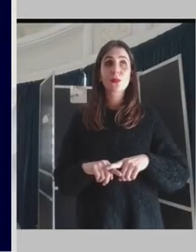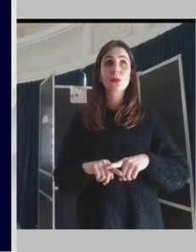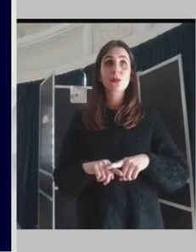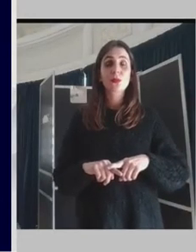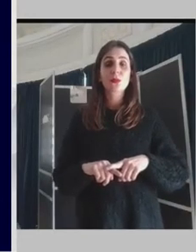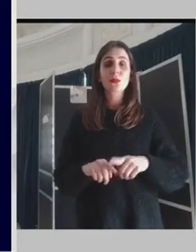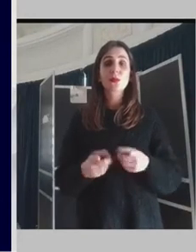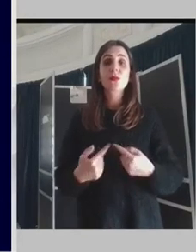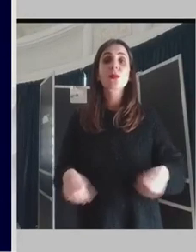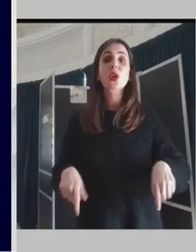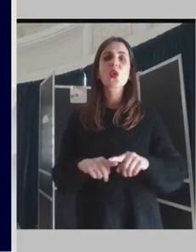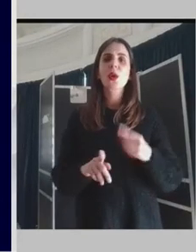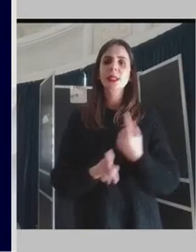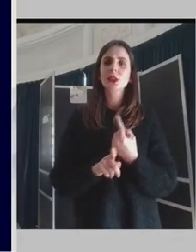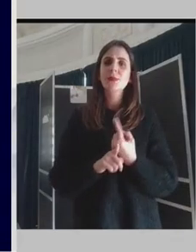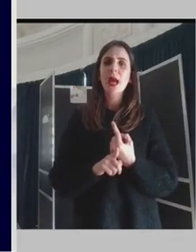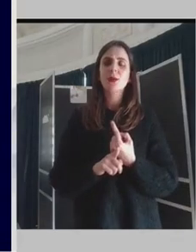insistere e